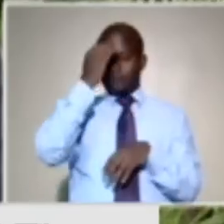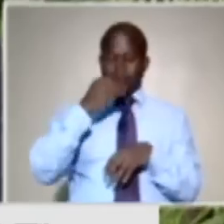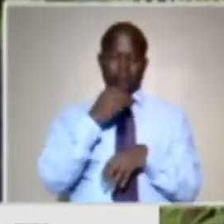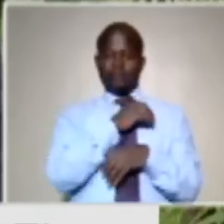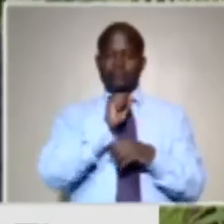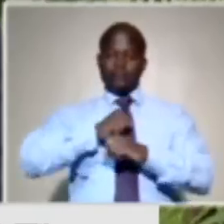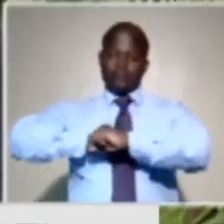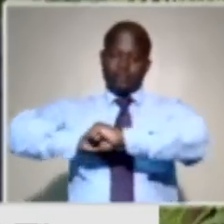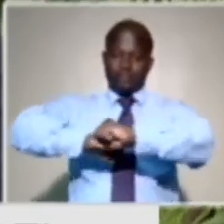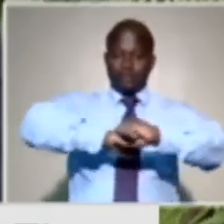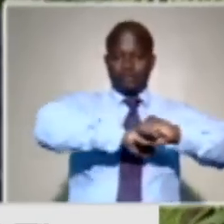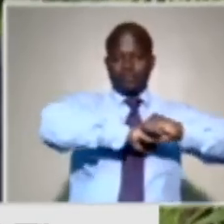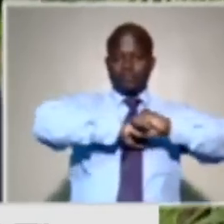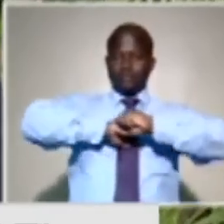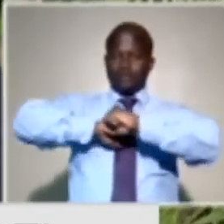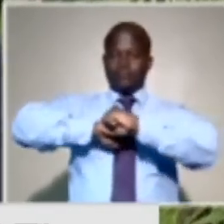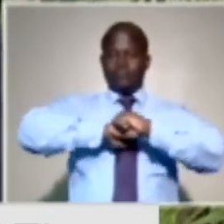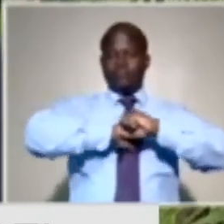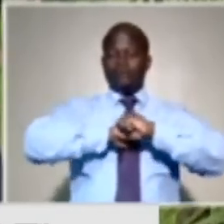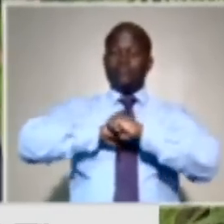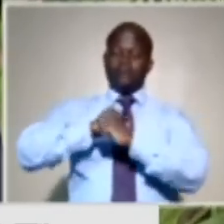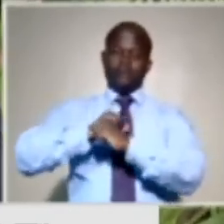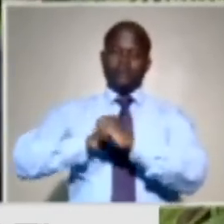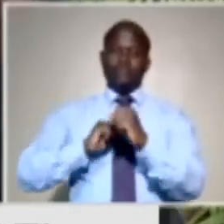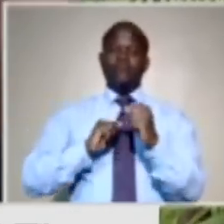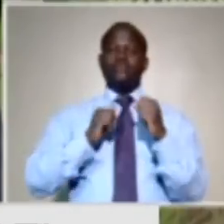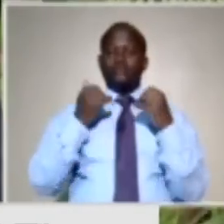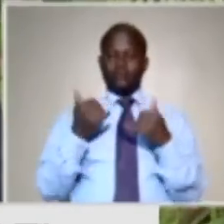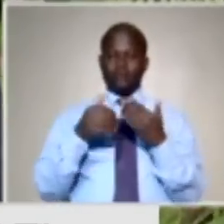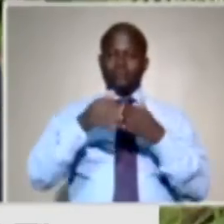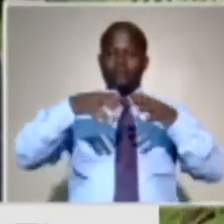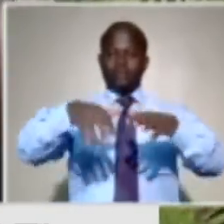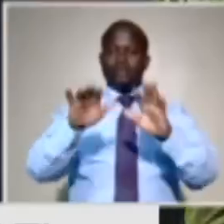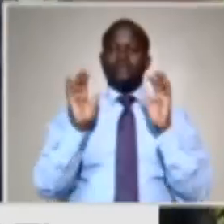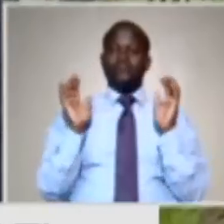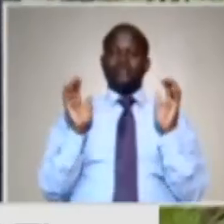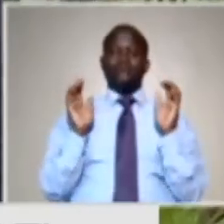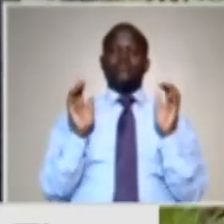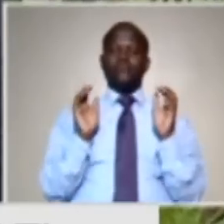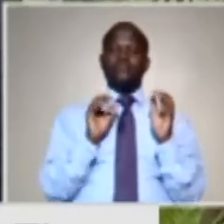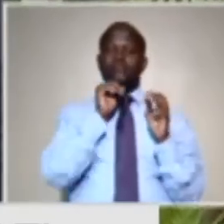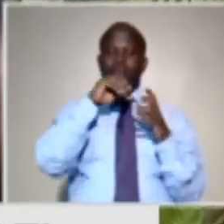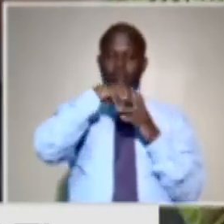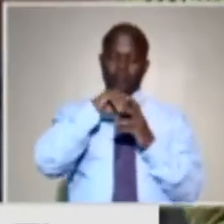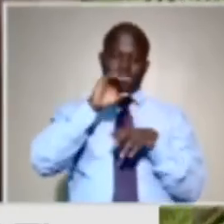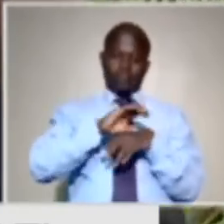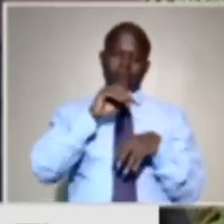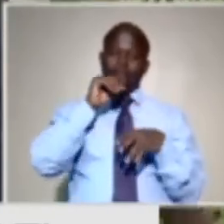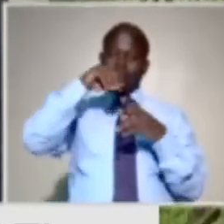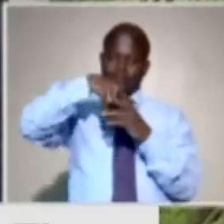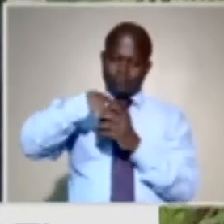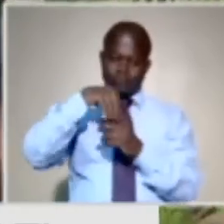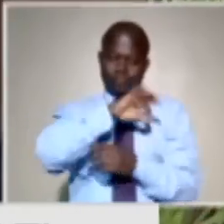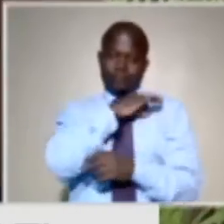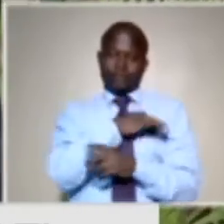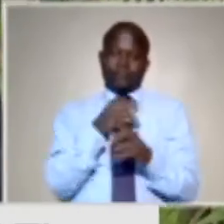kuba yamusigasira nko gusha nk'aho yamubika yamukavaringa, ubiramurekuye. Si urugingo rw'itorero, ntabwo akiri